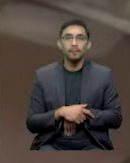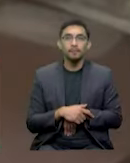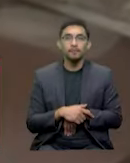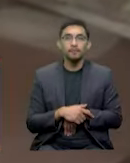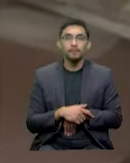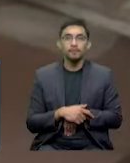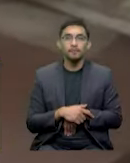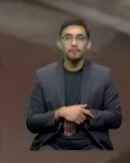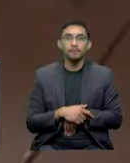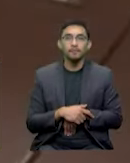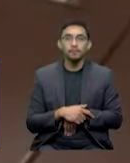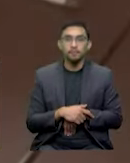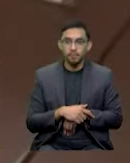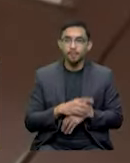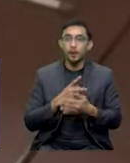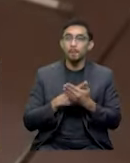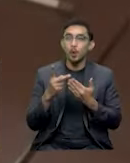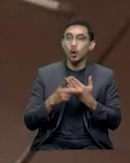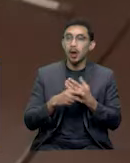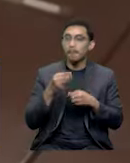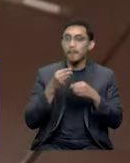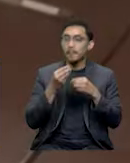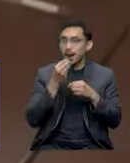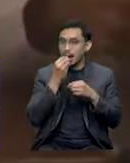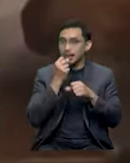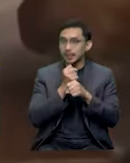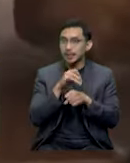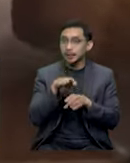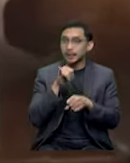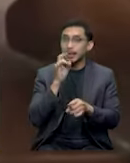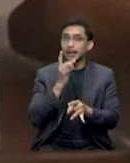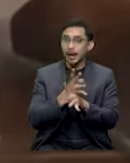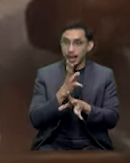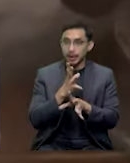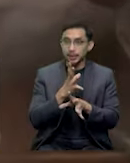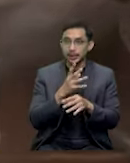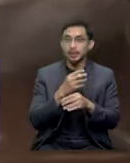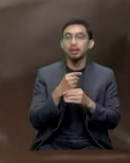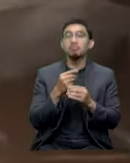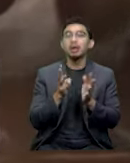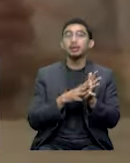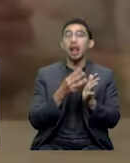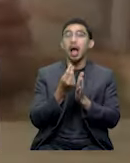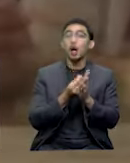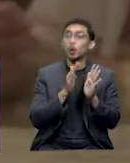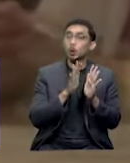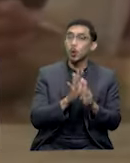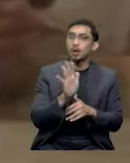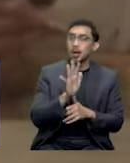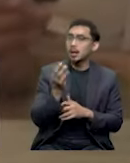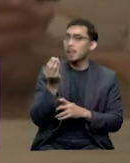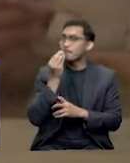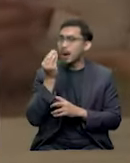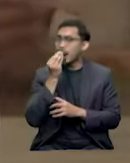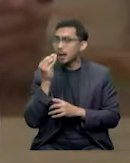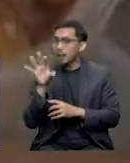Utak-atik program makan bergizi gratis Prabowo Gibran tidak hanya soal anggaran, tapi juga soal menu yang akan